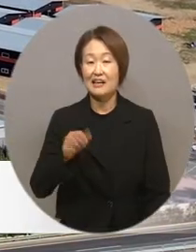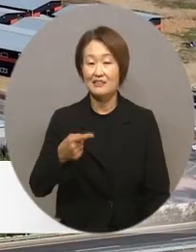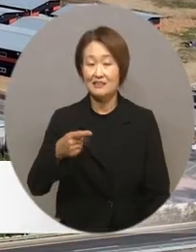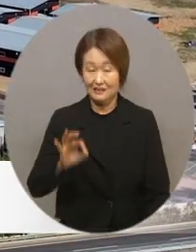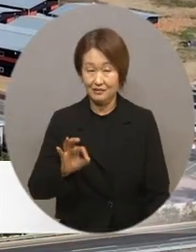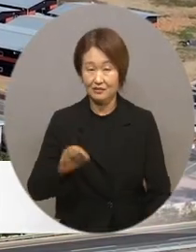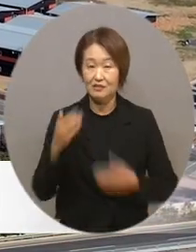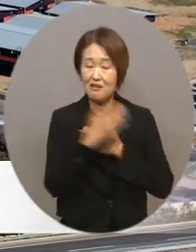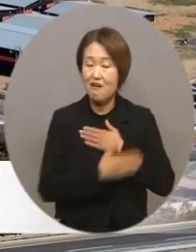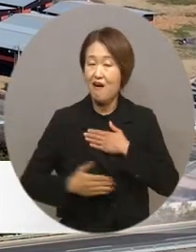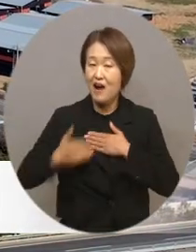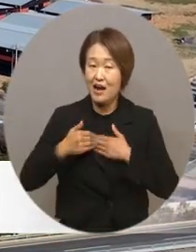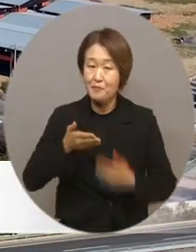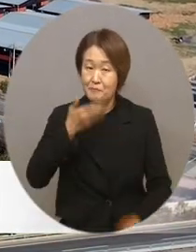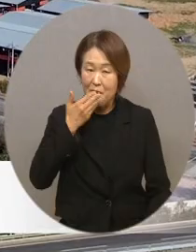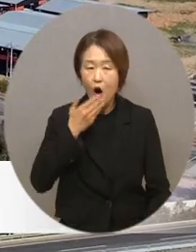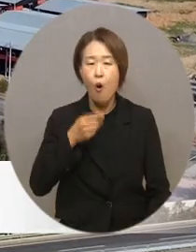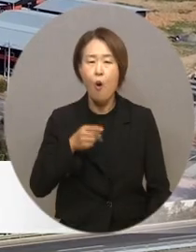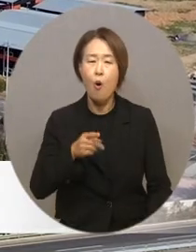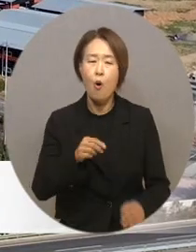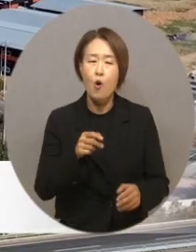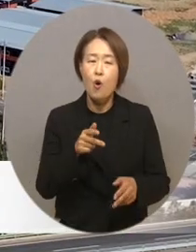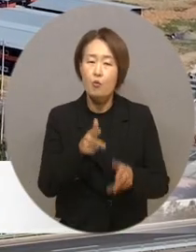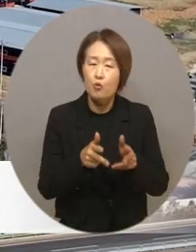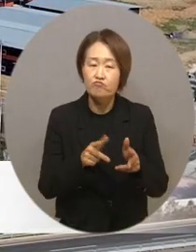장흥바이오식품산업단지는 공업용수 비용이 싸고